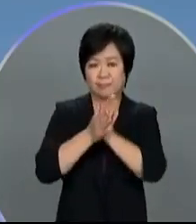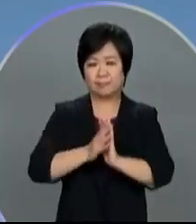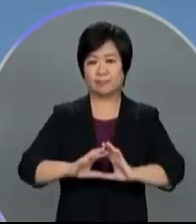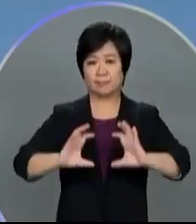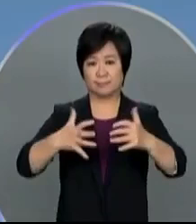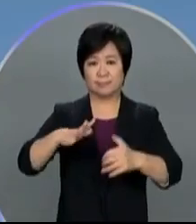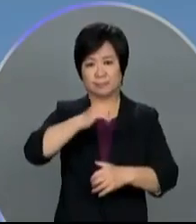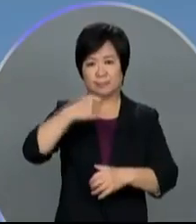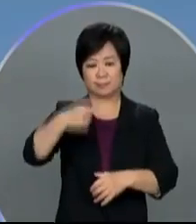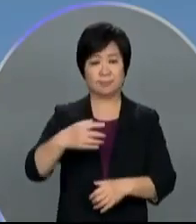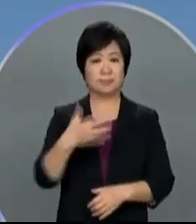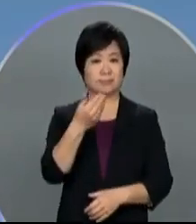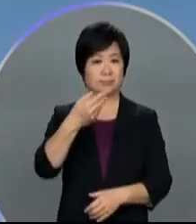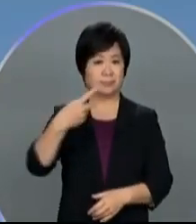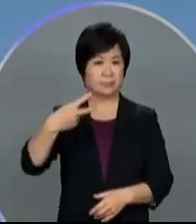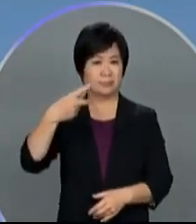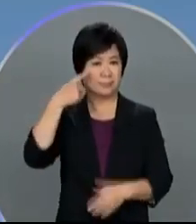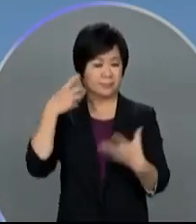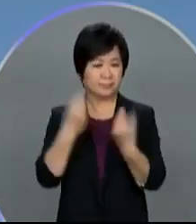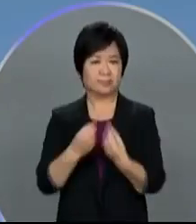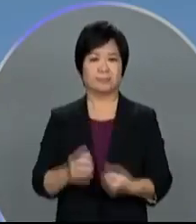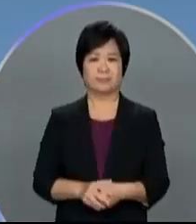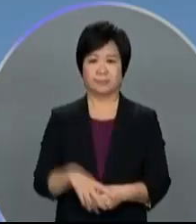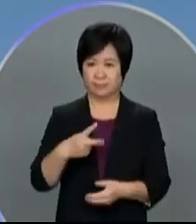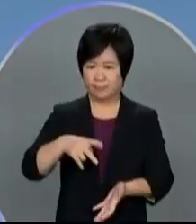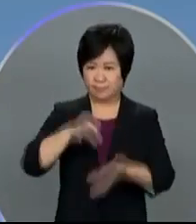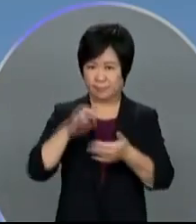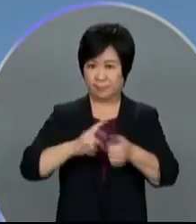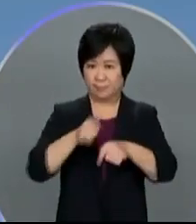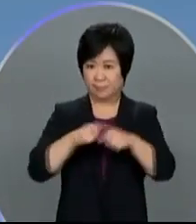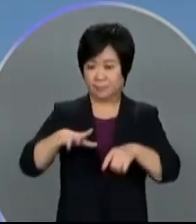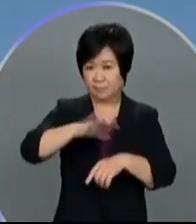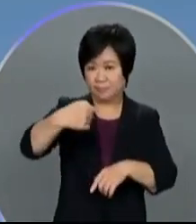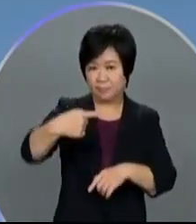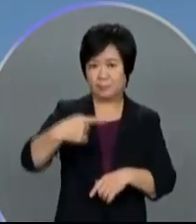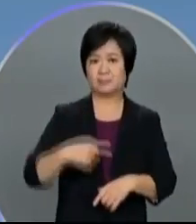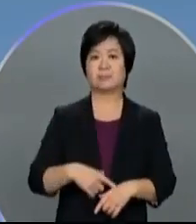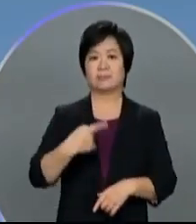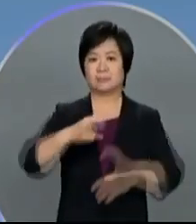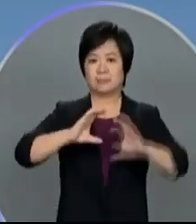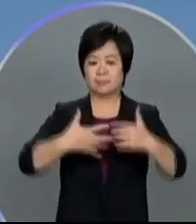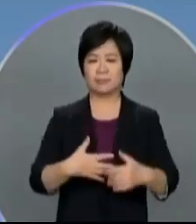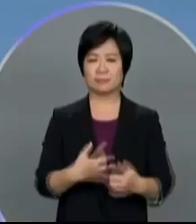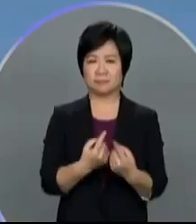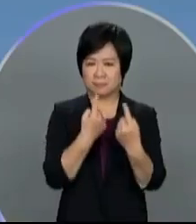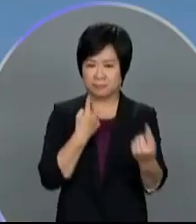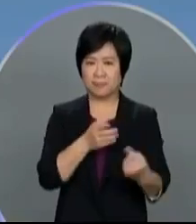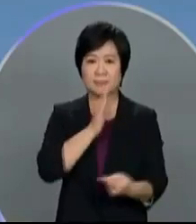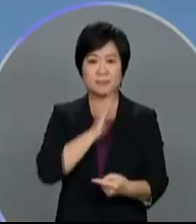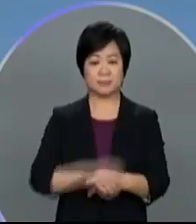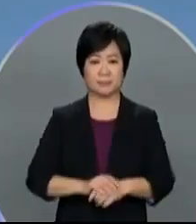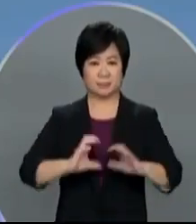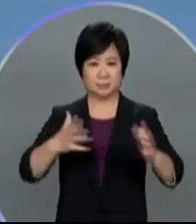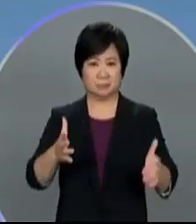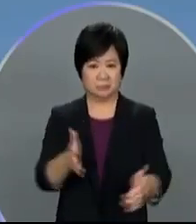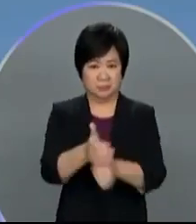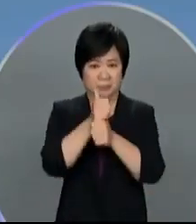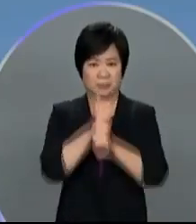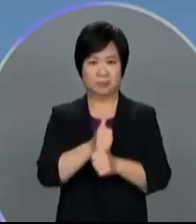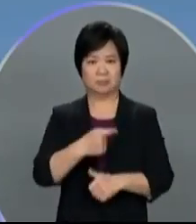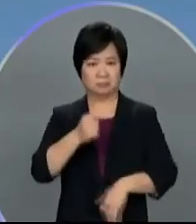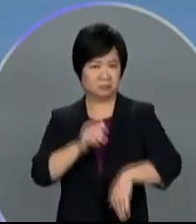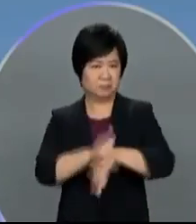一的92共识。他又说，和平统一、一国两制是实现国家统一的最佳方